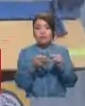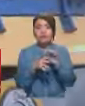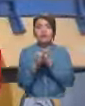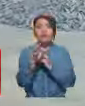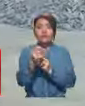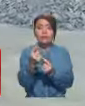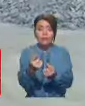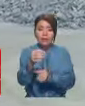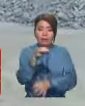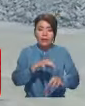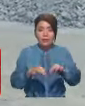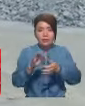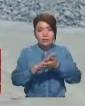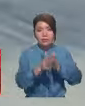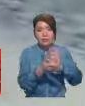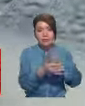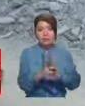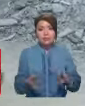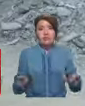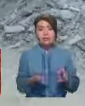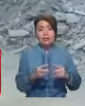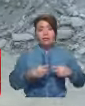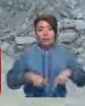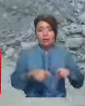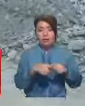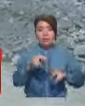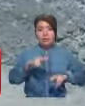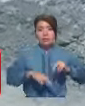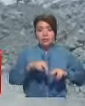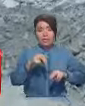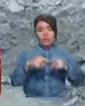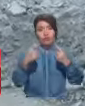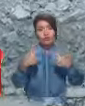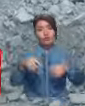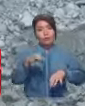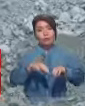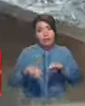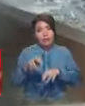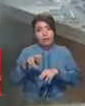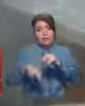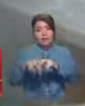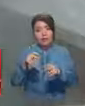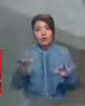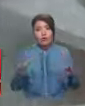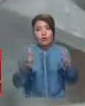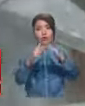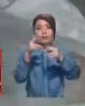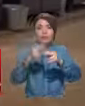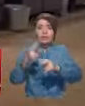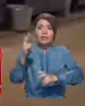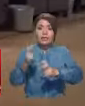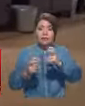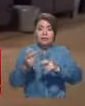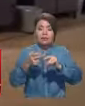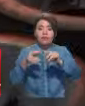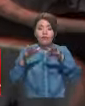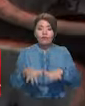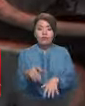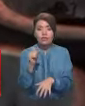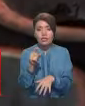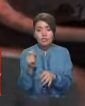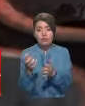проект находится на согласовании в Министерстве промышленности и строительства. Другой проект – строительство горно-металлургического комбината на месторождении золота.